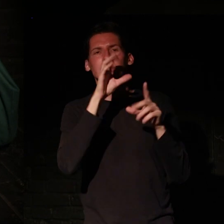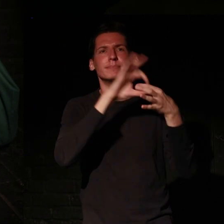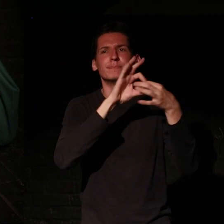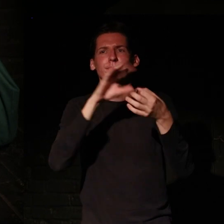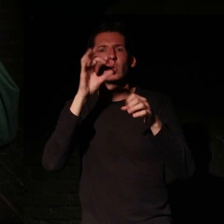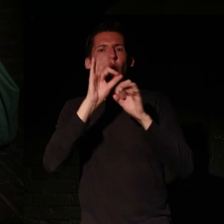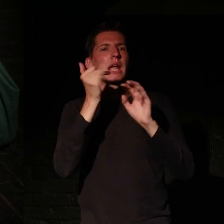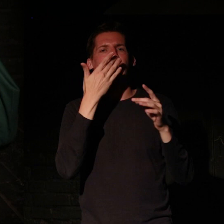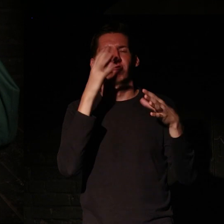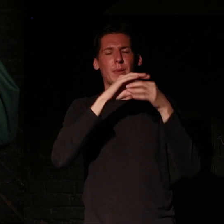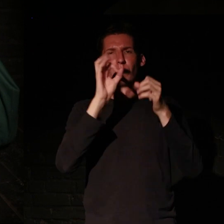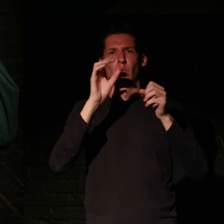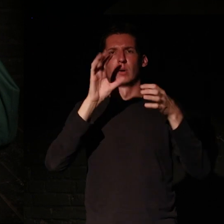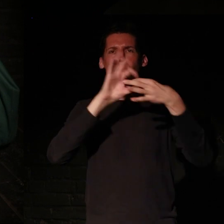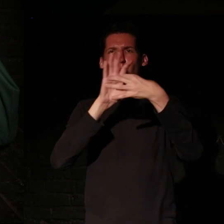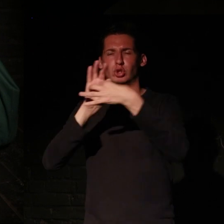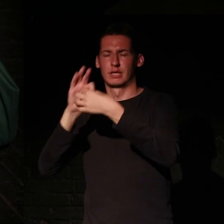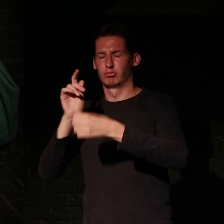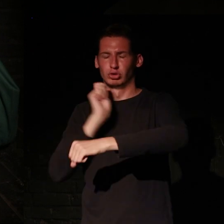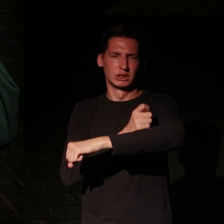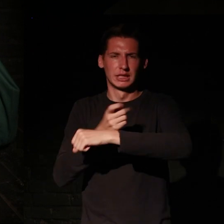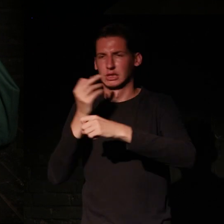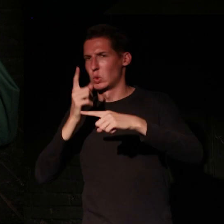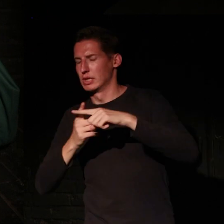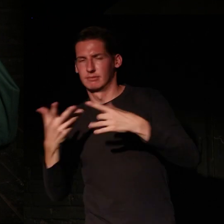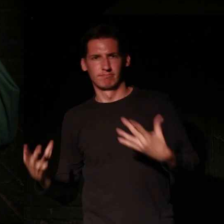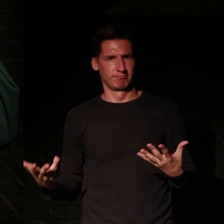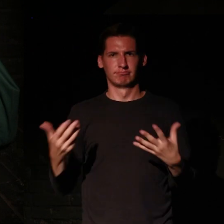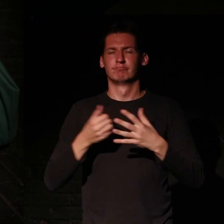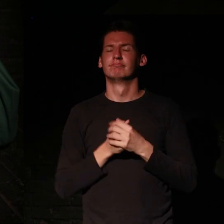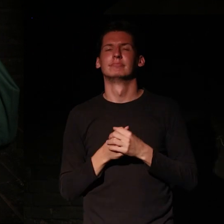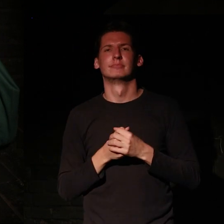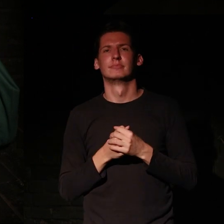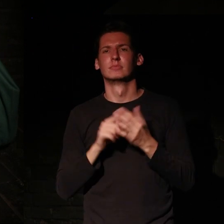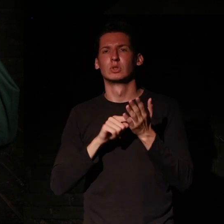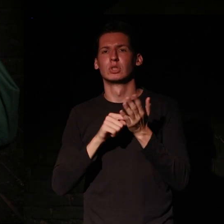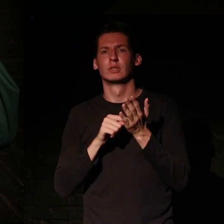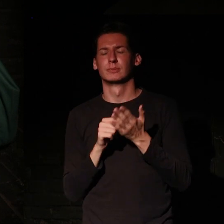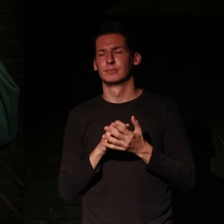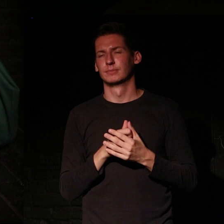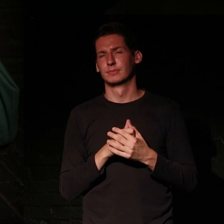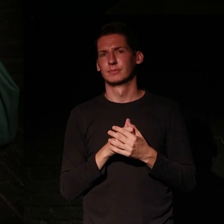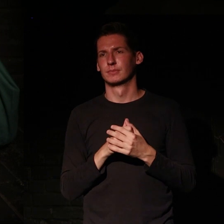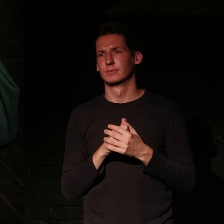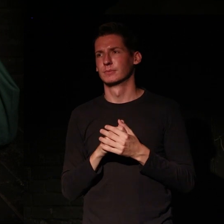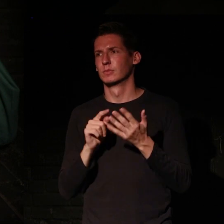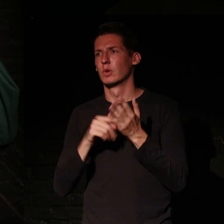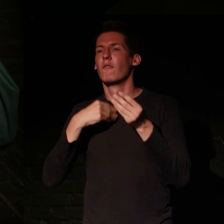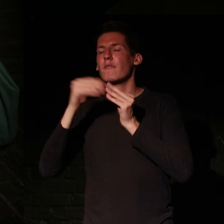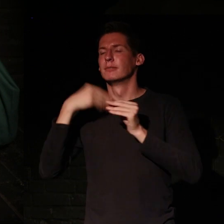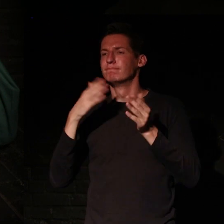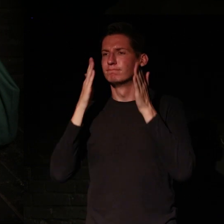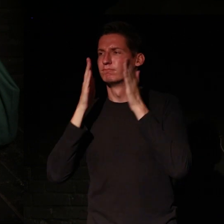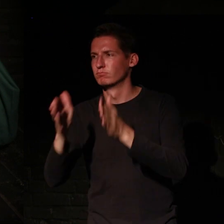się w chrześcijaństwie. Które księgi właśnie byłyby normatywne dla chrześcijan,